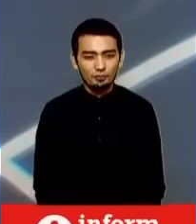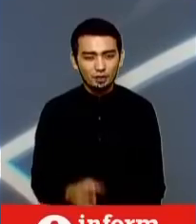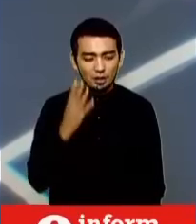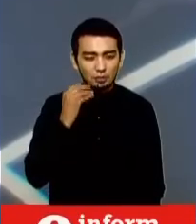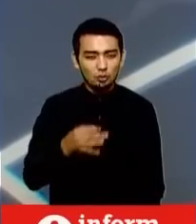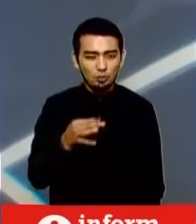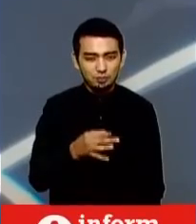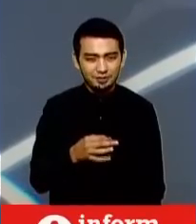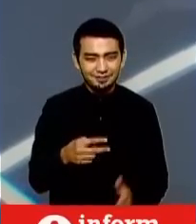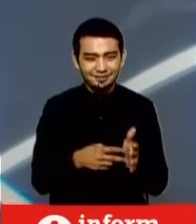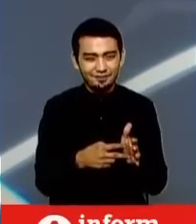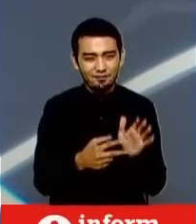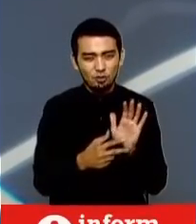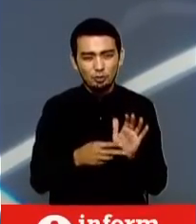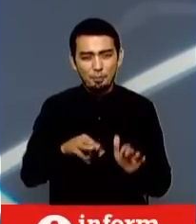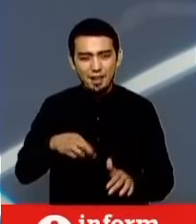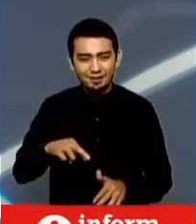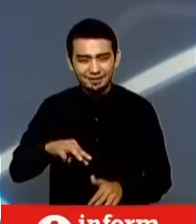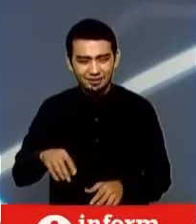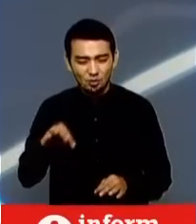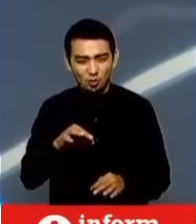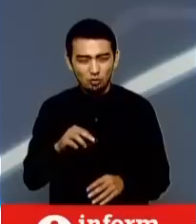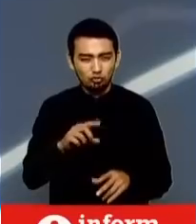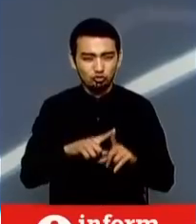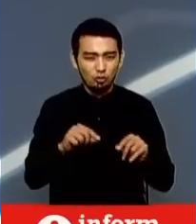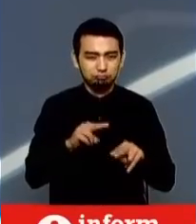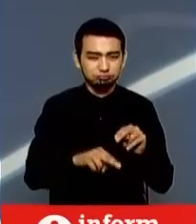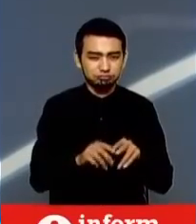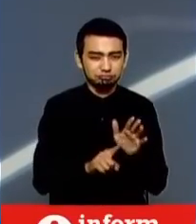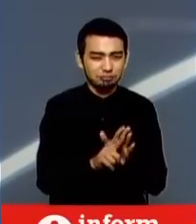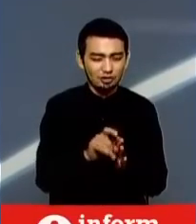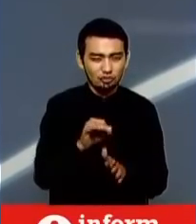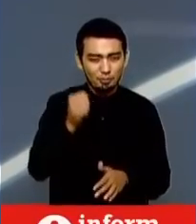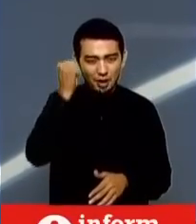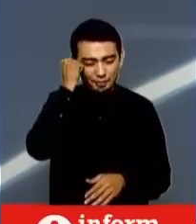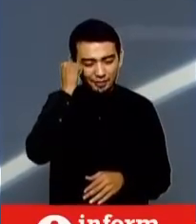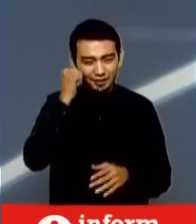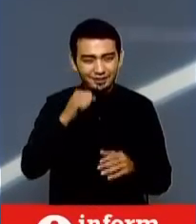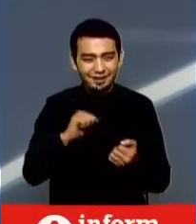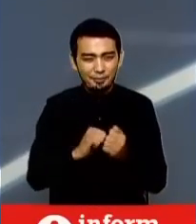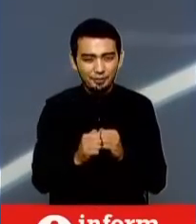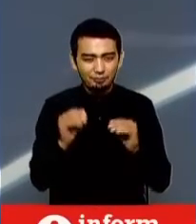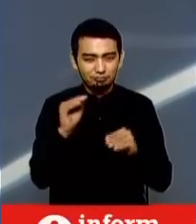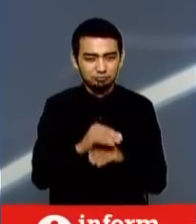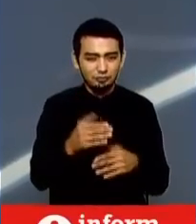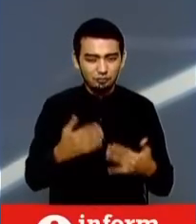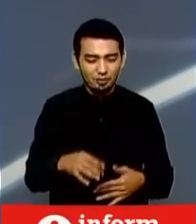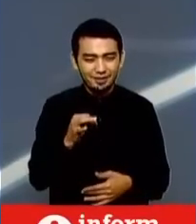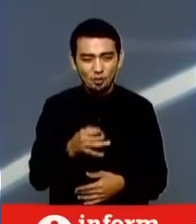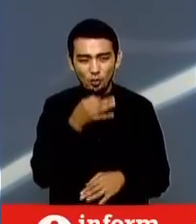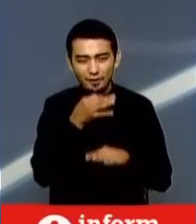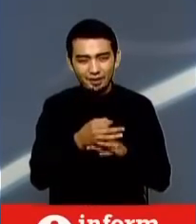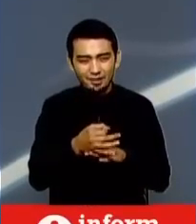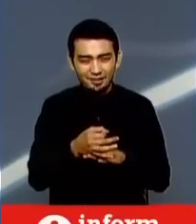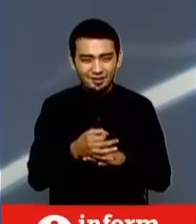Алматы облысында құны 8 миллиард теңгеден асатын мектептің құрылысы басталып, алдына ескерткіш тас орнатылды. Жауапты мамандар мұнда